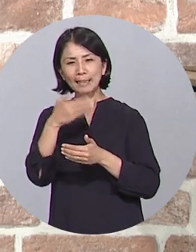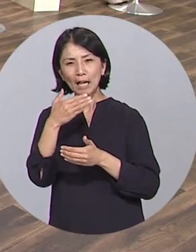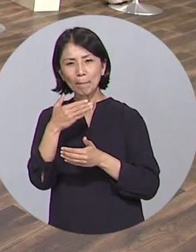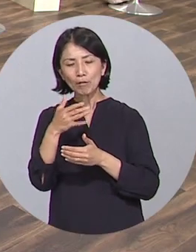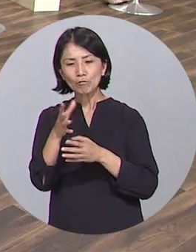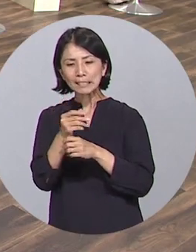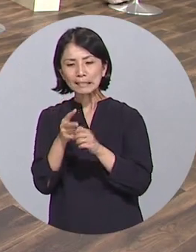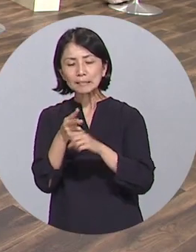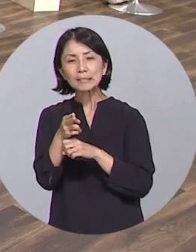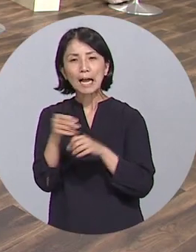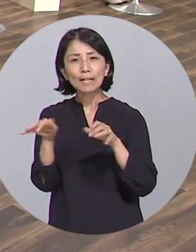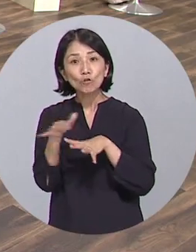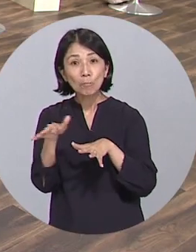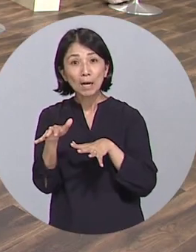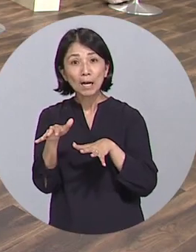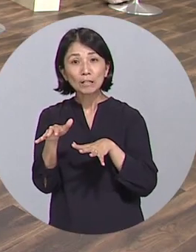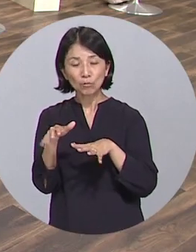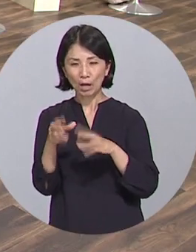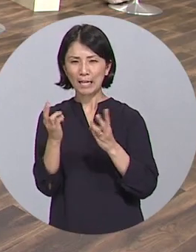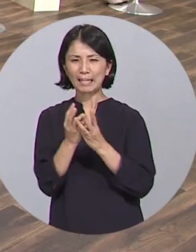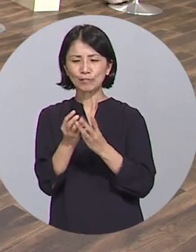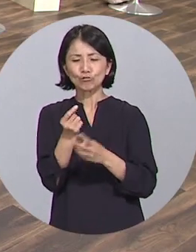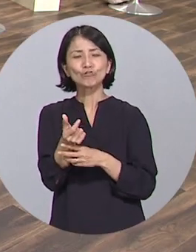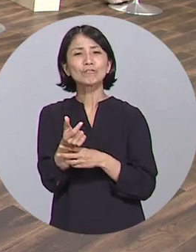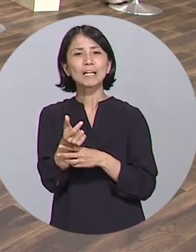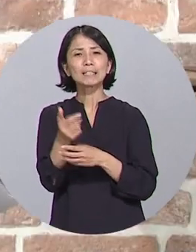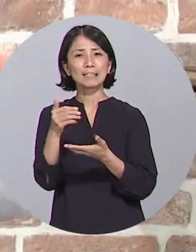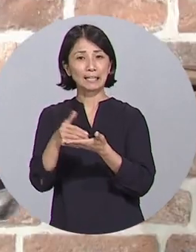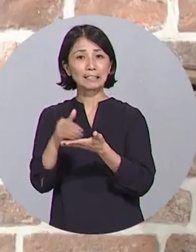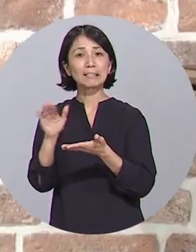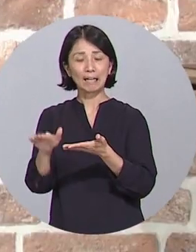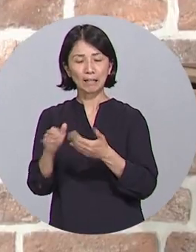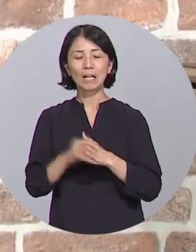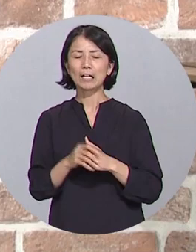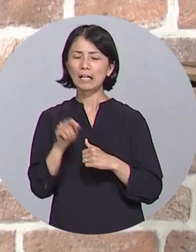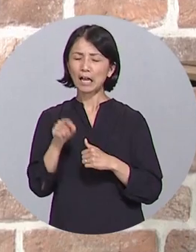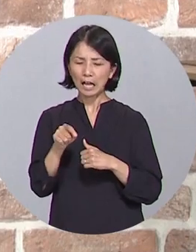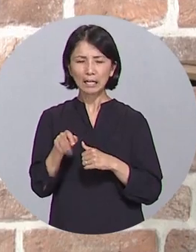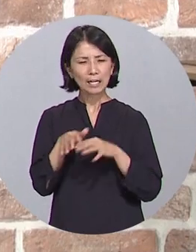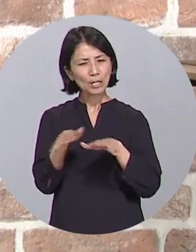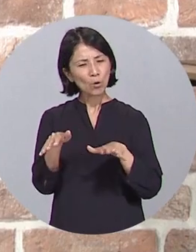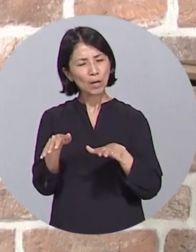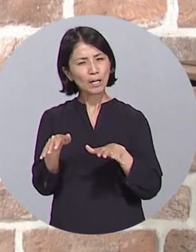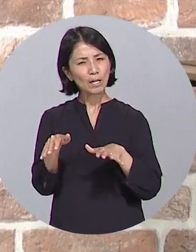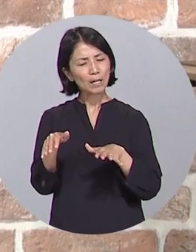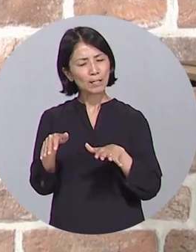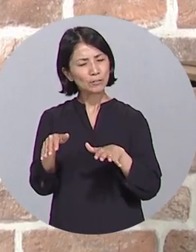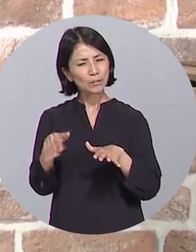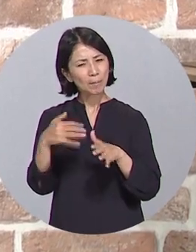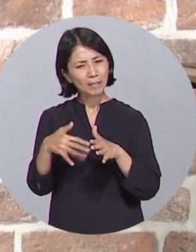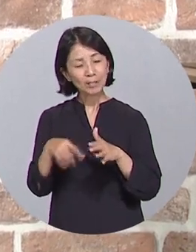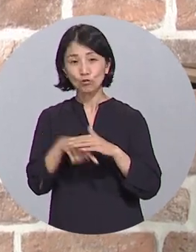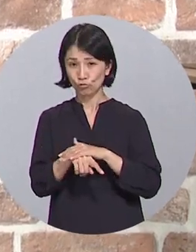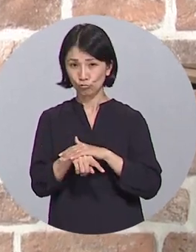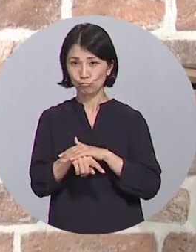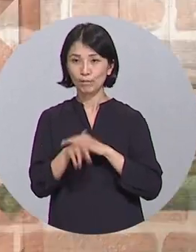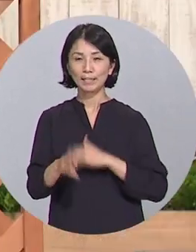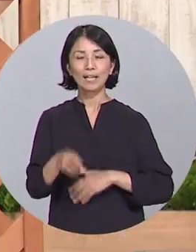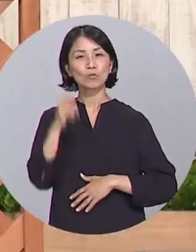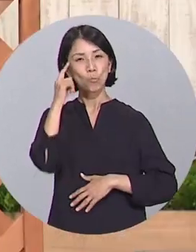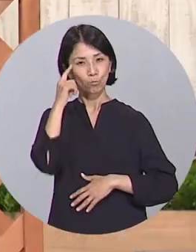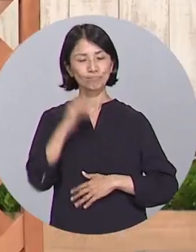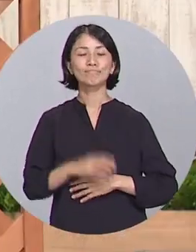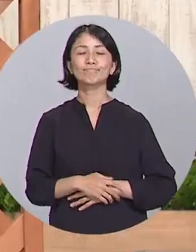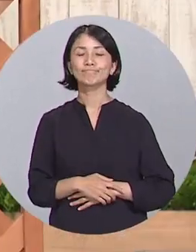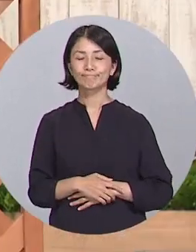とかね、数量限定っていう話があったから、なかなかちょっと広がりにくいのかなって、限定感があるなと僕は思いましたよね。 そのね、